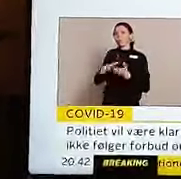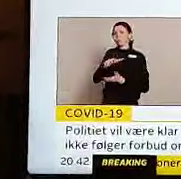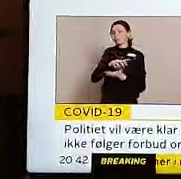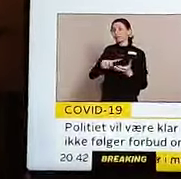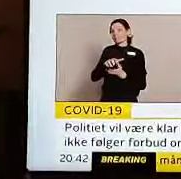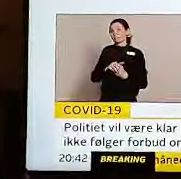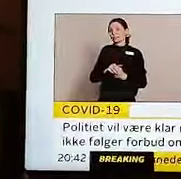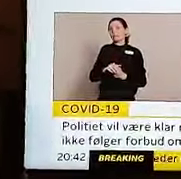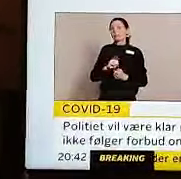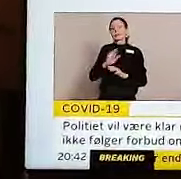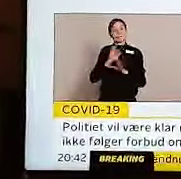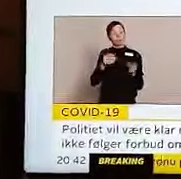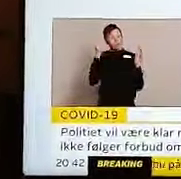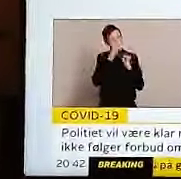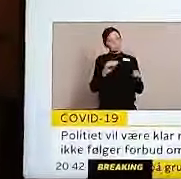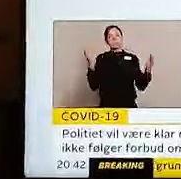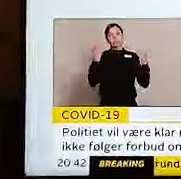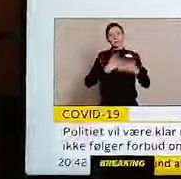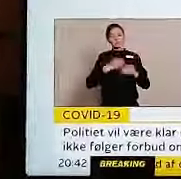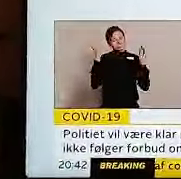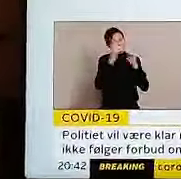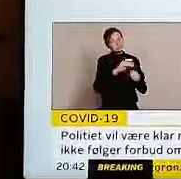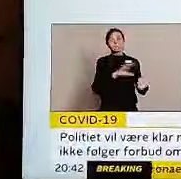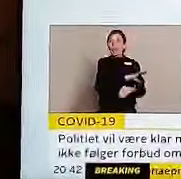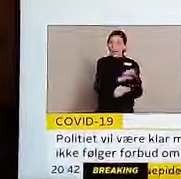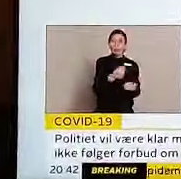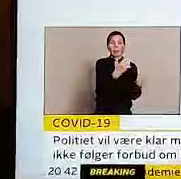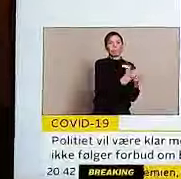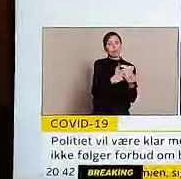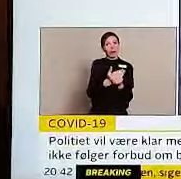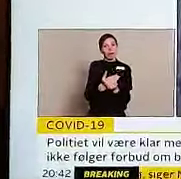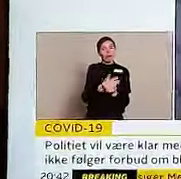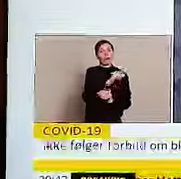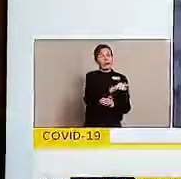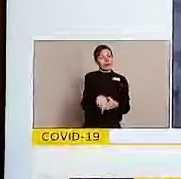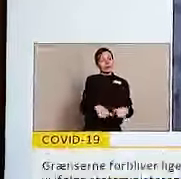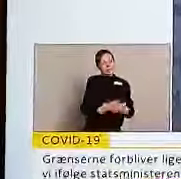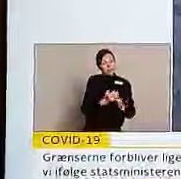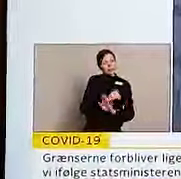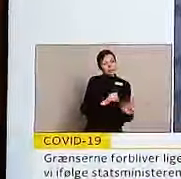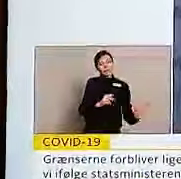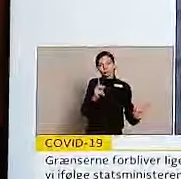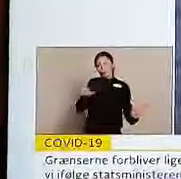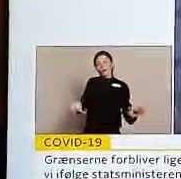ولكن عودة الحياة تدريجيا هو